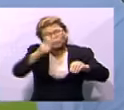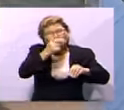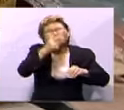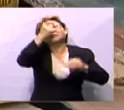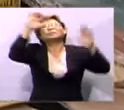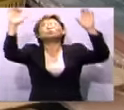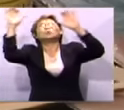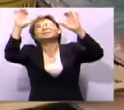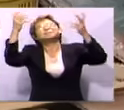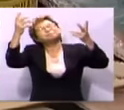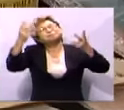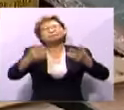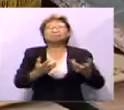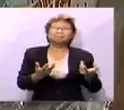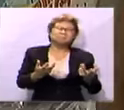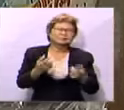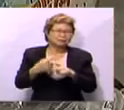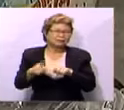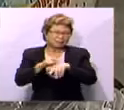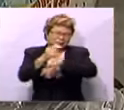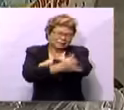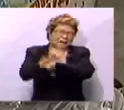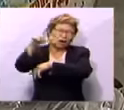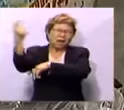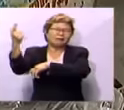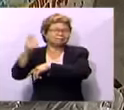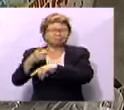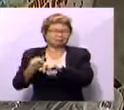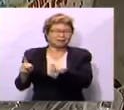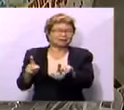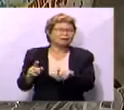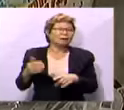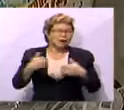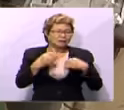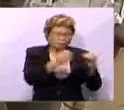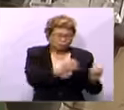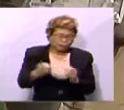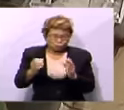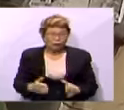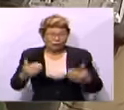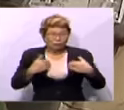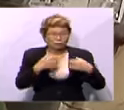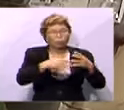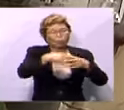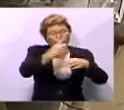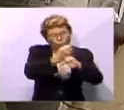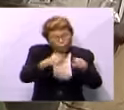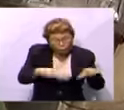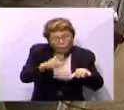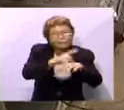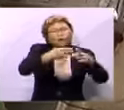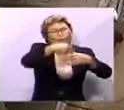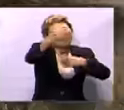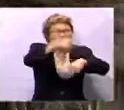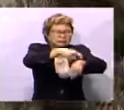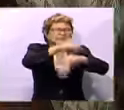faktor cuaca, ya, tak serupa di negara luar. Ya. Ada penganjur-penganjur lain yang membuat di luar, tapi masanya